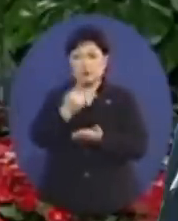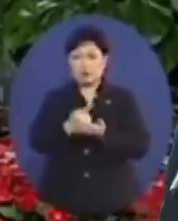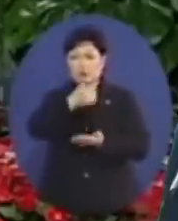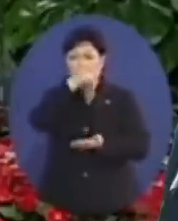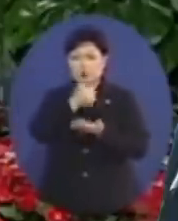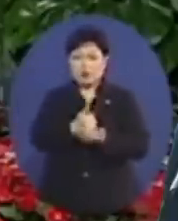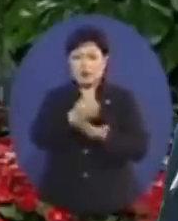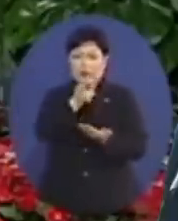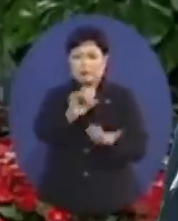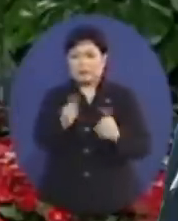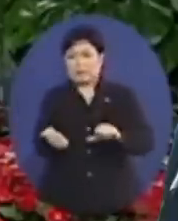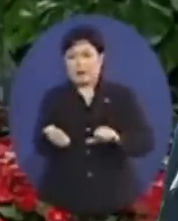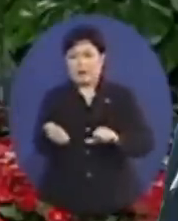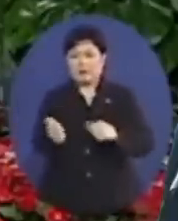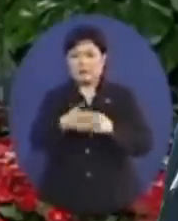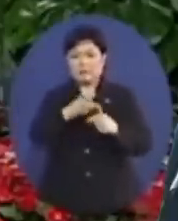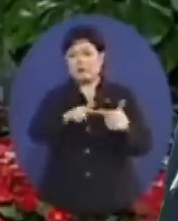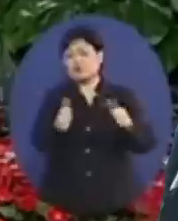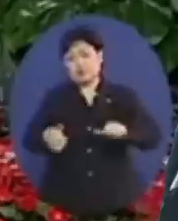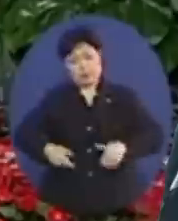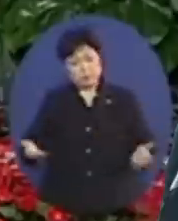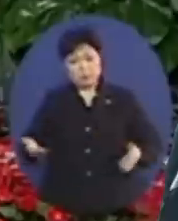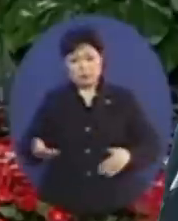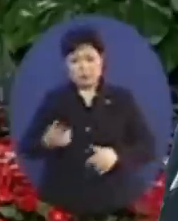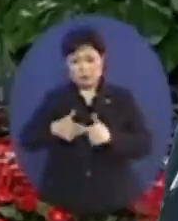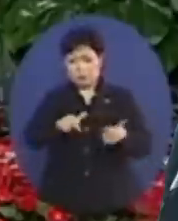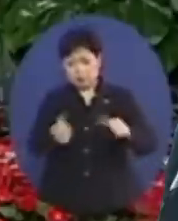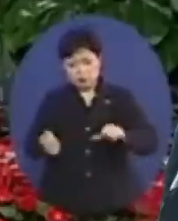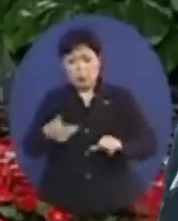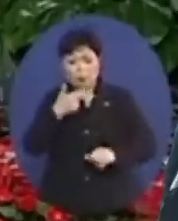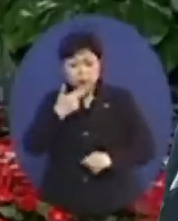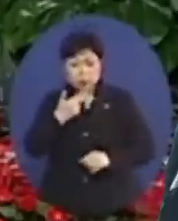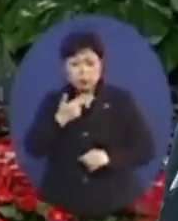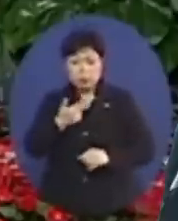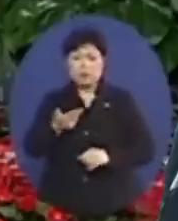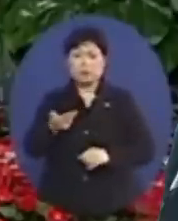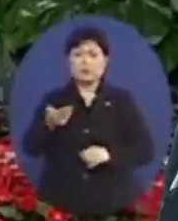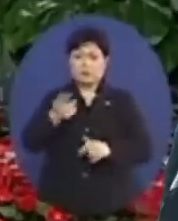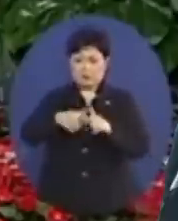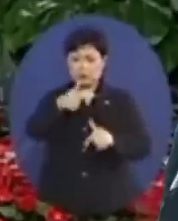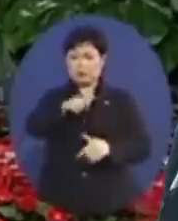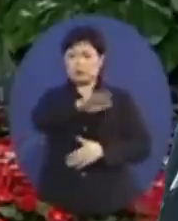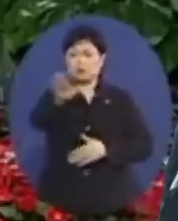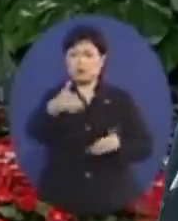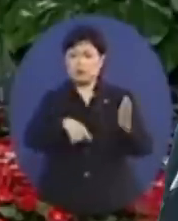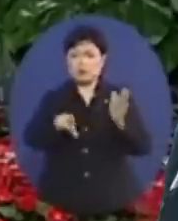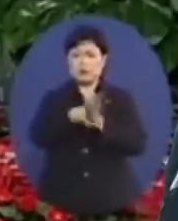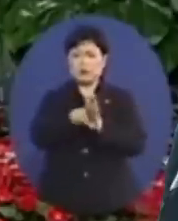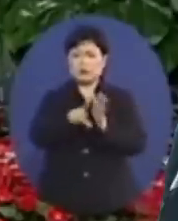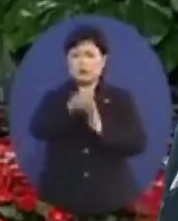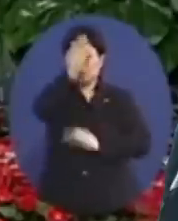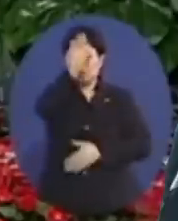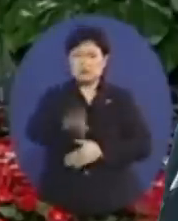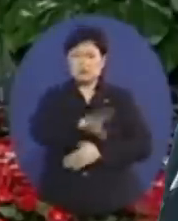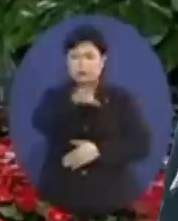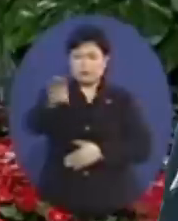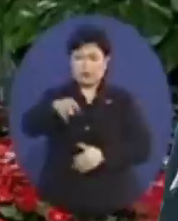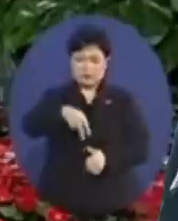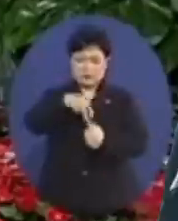죽을 필요가 없어요. 예수님은 안 죽을 분입니다. 예수님이 우리 위해서 자원해서 십자가 안